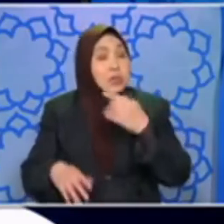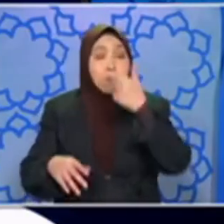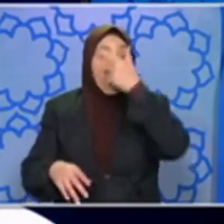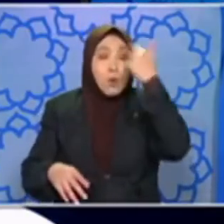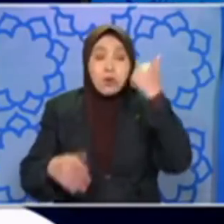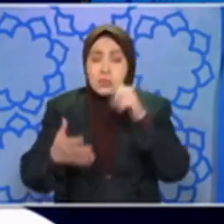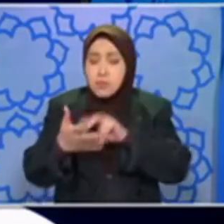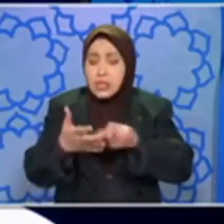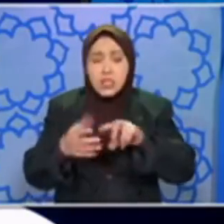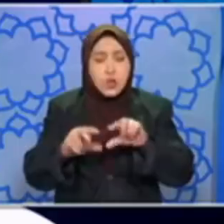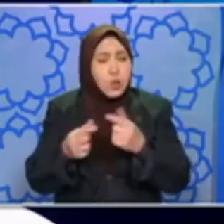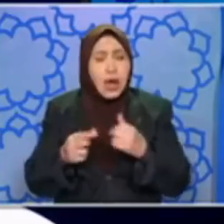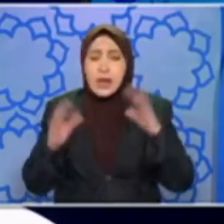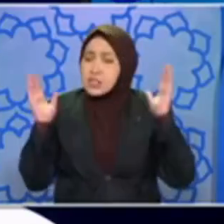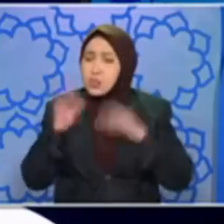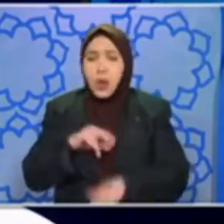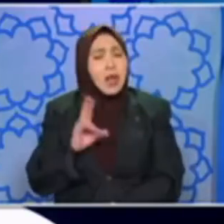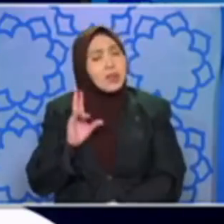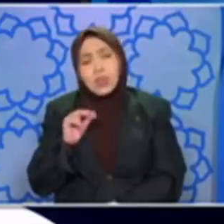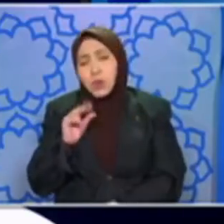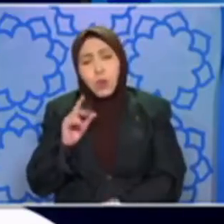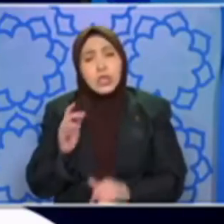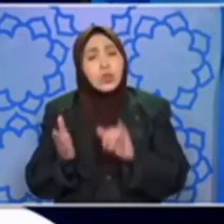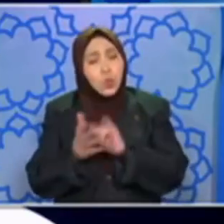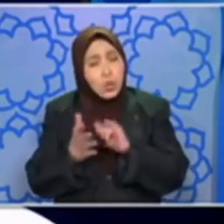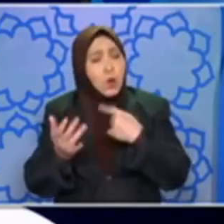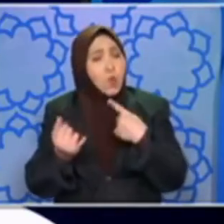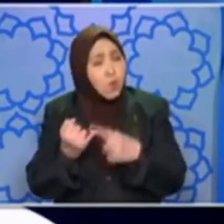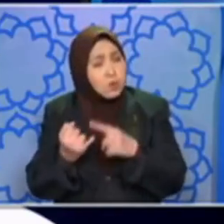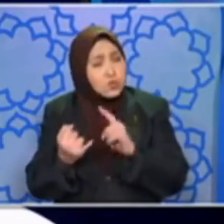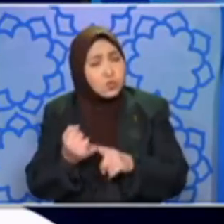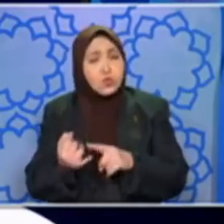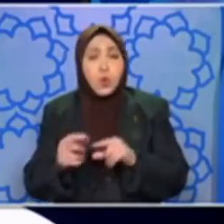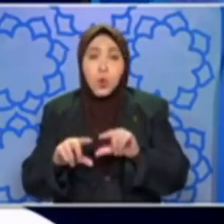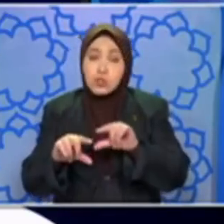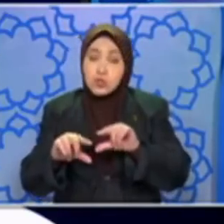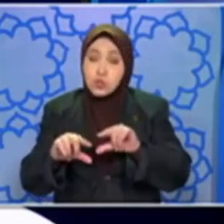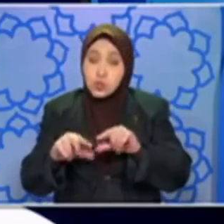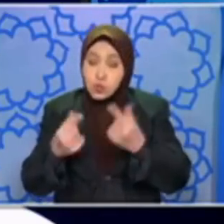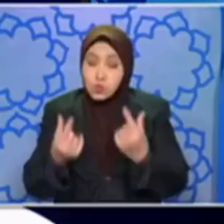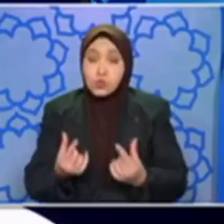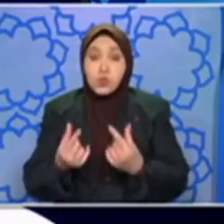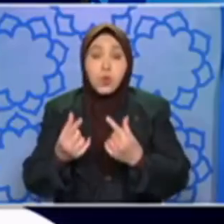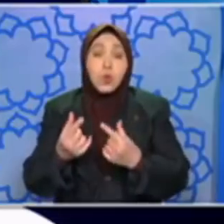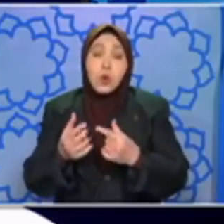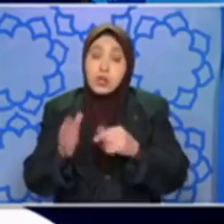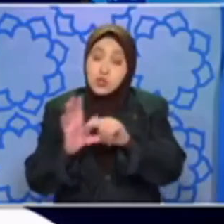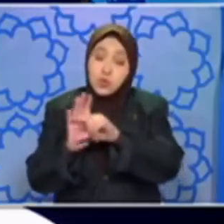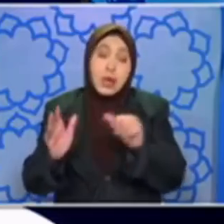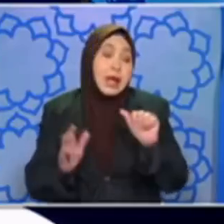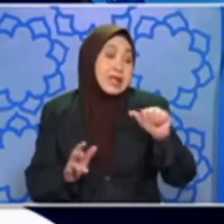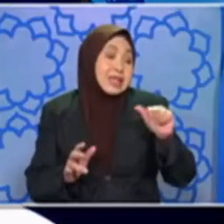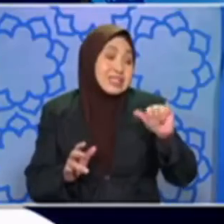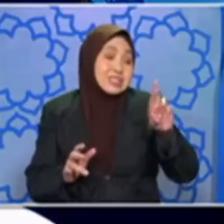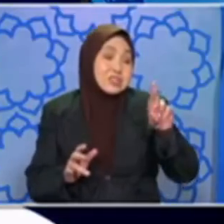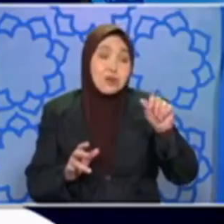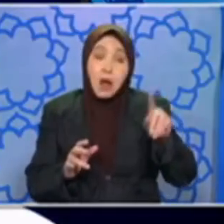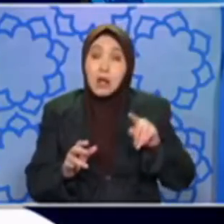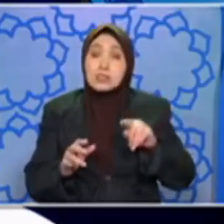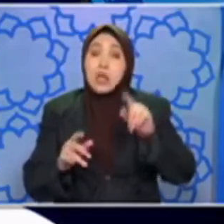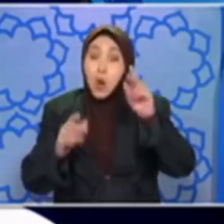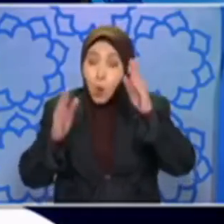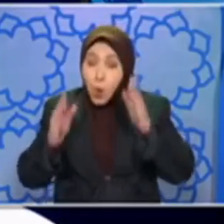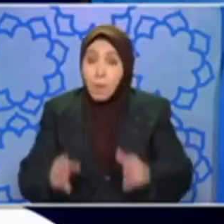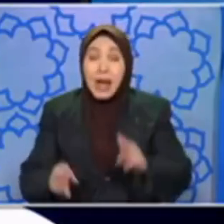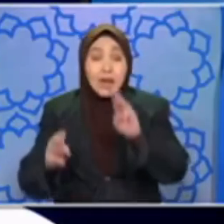baca Quran dan solat, itu kita akan bincang di hujung surah Al-Isra. Tapi di peringkat awal ini, yang menyebabkan sesuatu umat itu naik